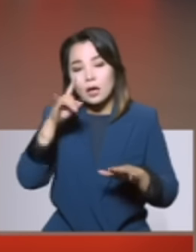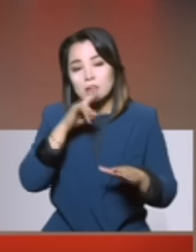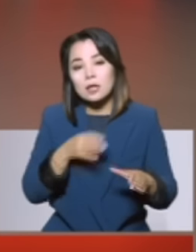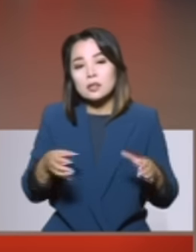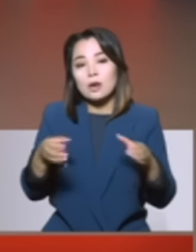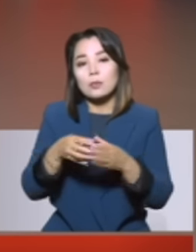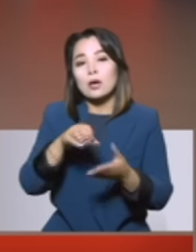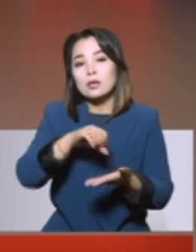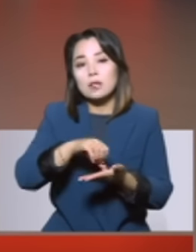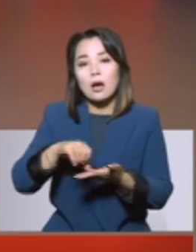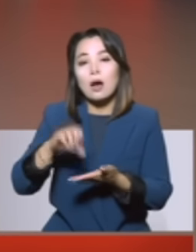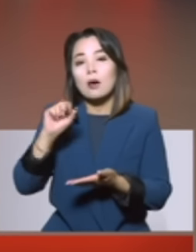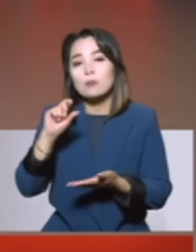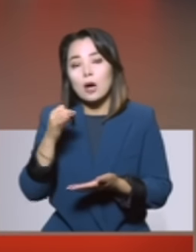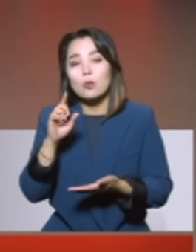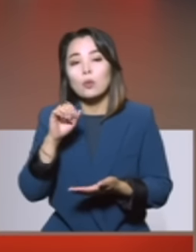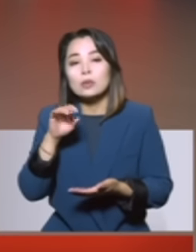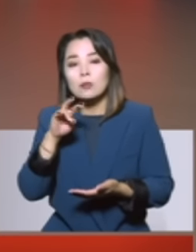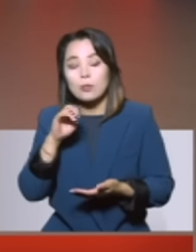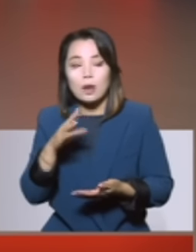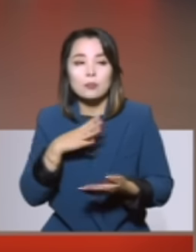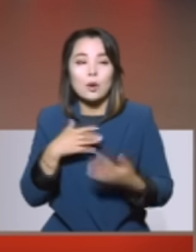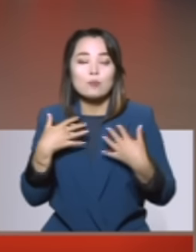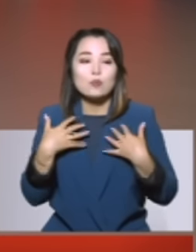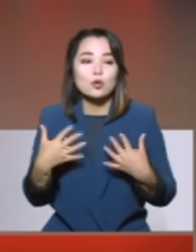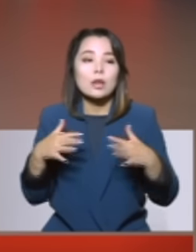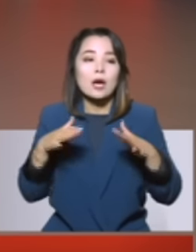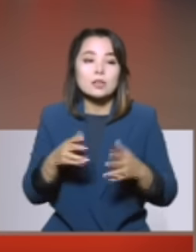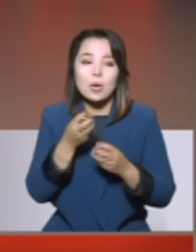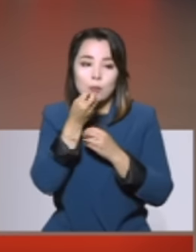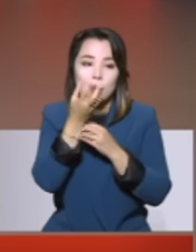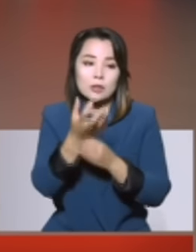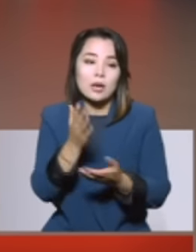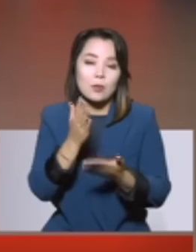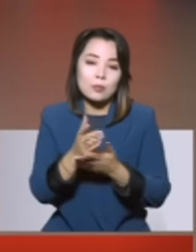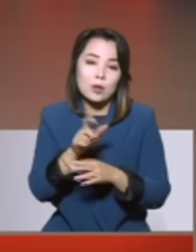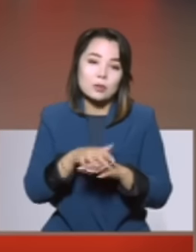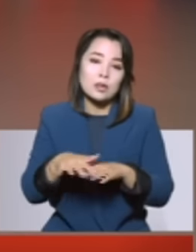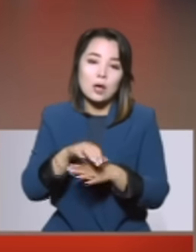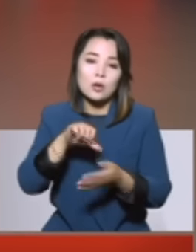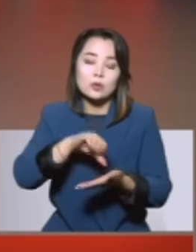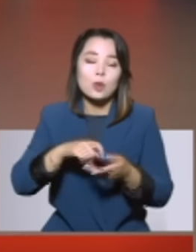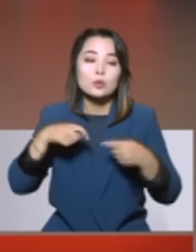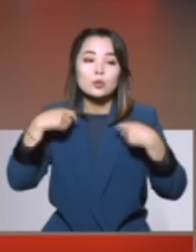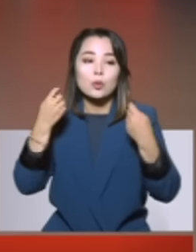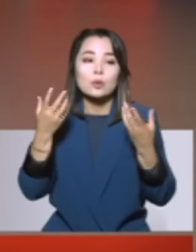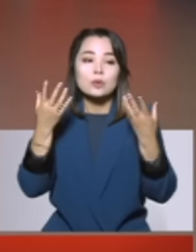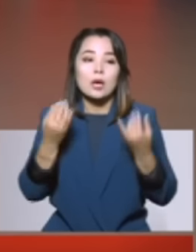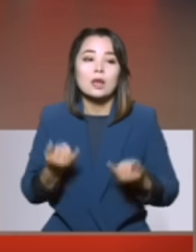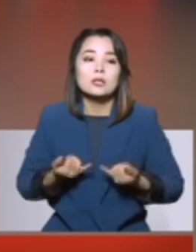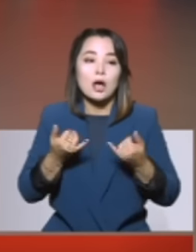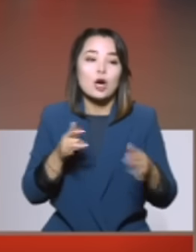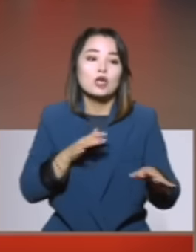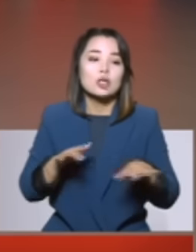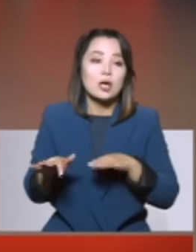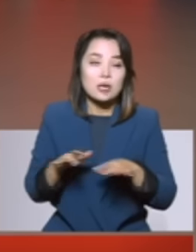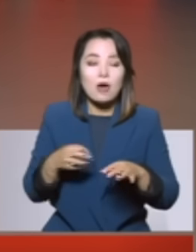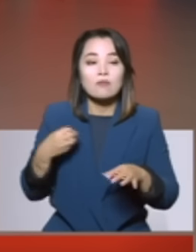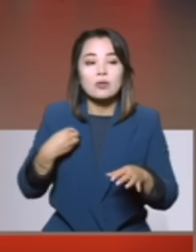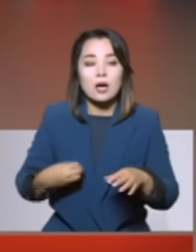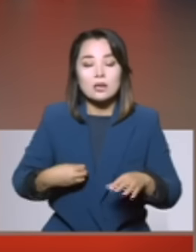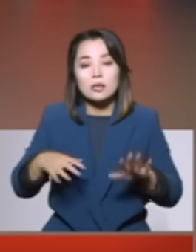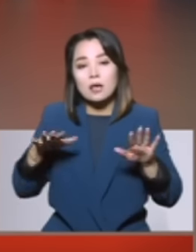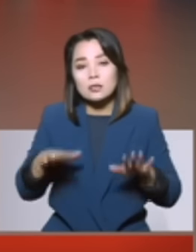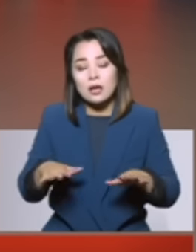диаспорасының өкілдері Абай Құнанбайұлының бюстіне гүл шоқтарын қойды. Бір туар тұлғаның туған күніне орай өтіп жатқан шарадан Франция